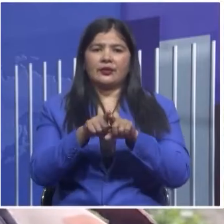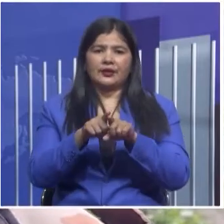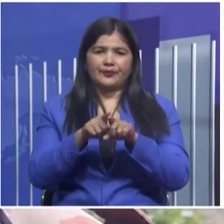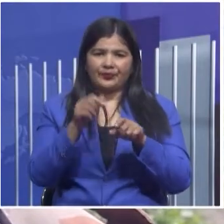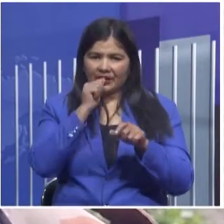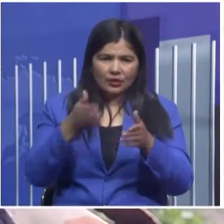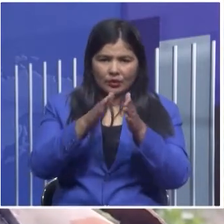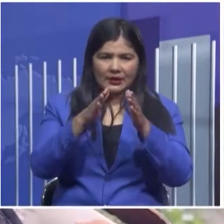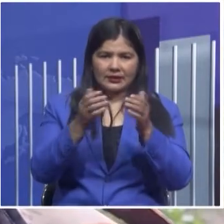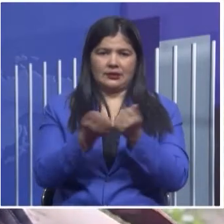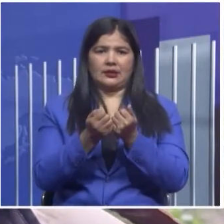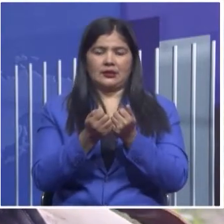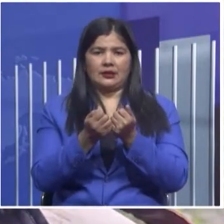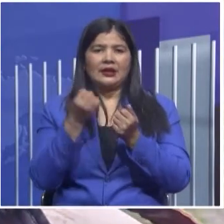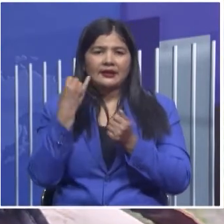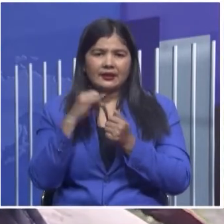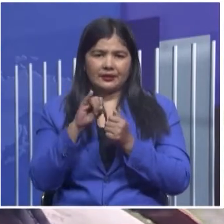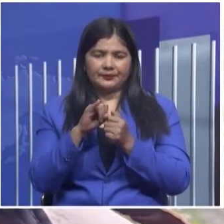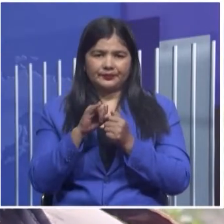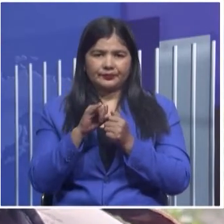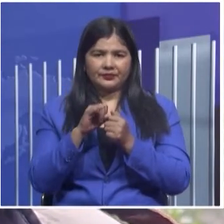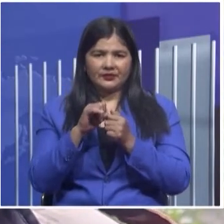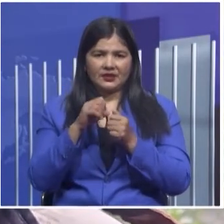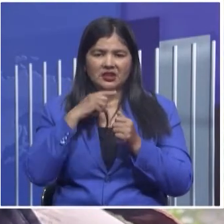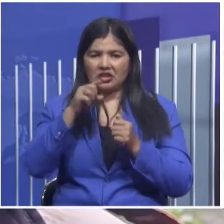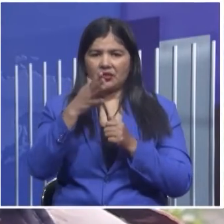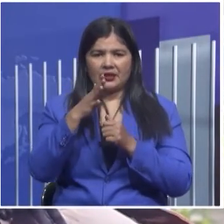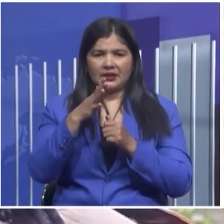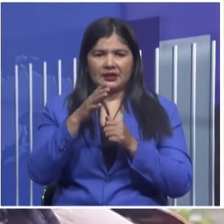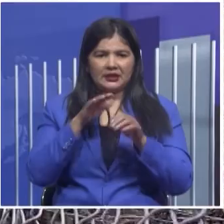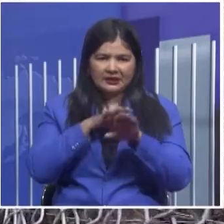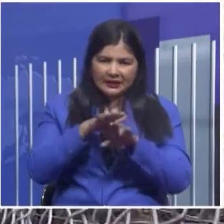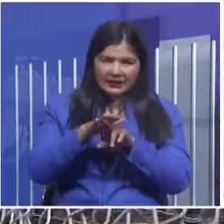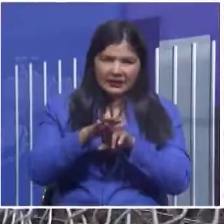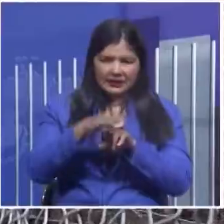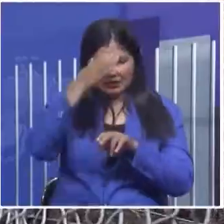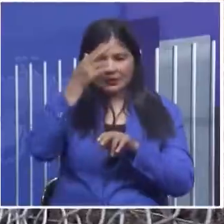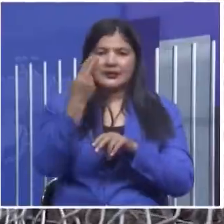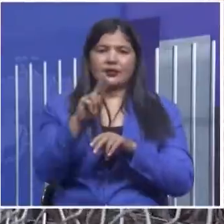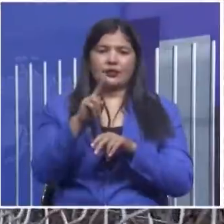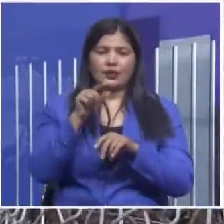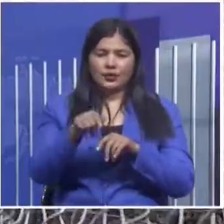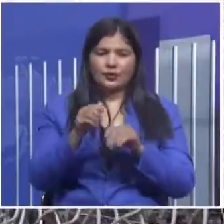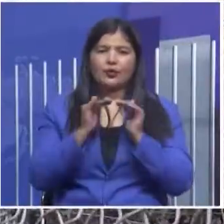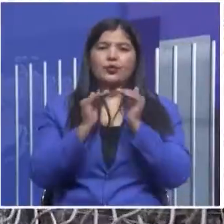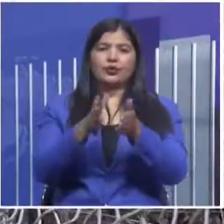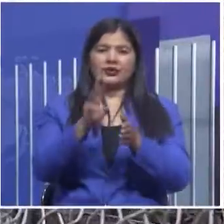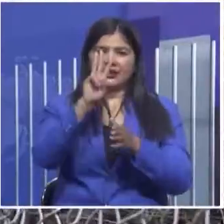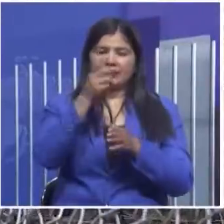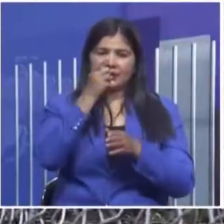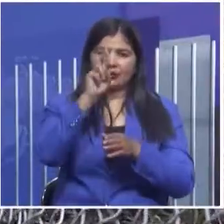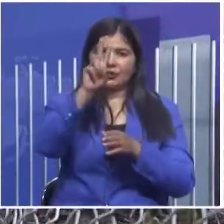खोलाले गर्दाखेरि के अरे यो नबन्ने के, त्यसले गर्दाखेरि धेरै अप्ठ्यारो थियो। यो पुल बनेपछि